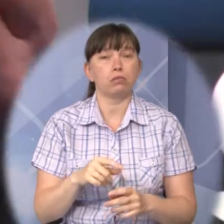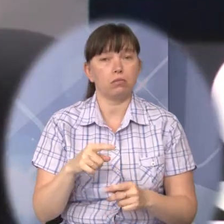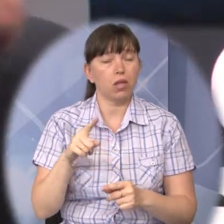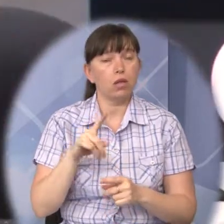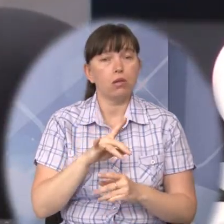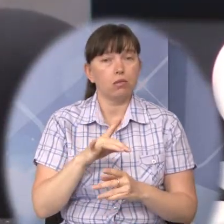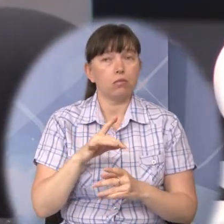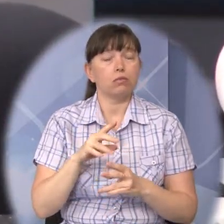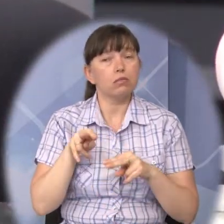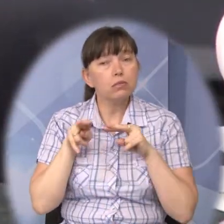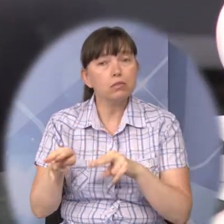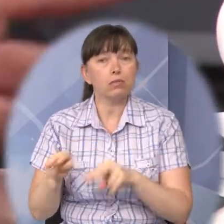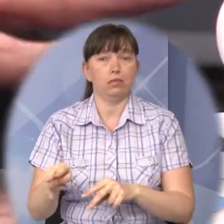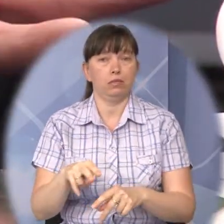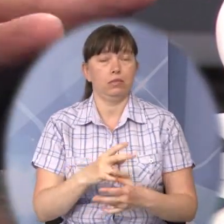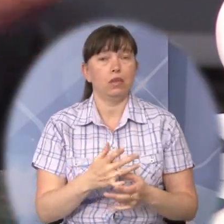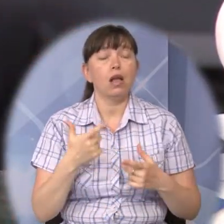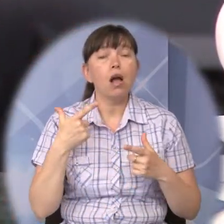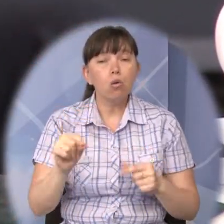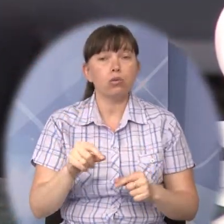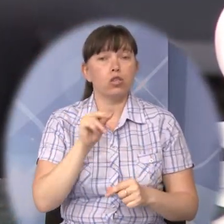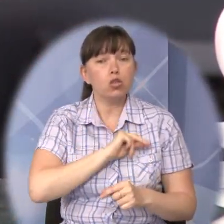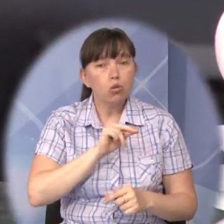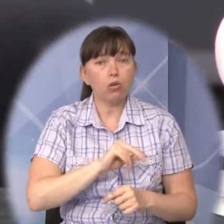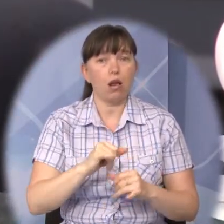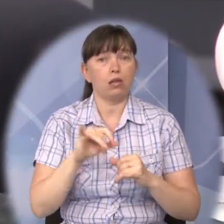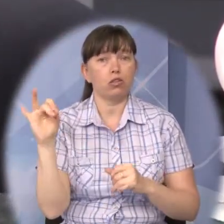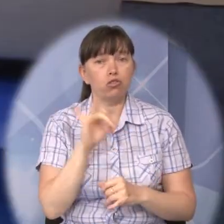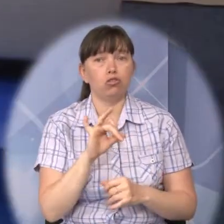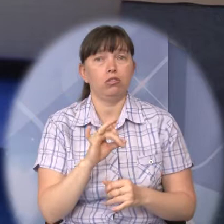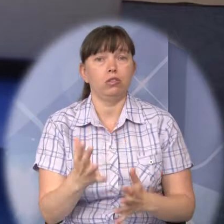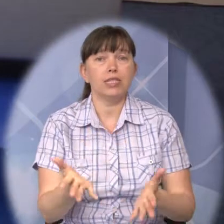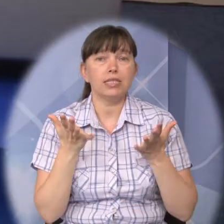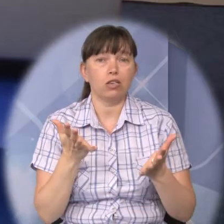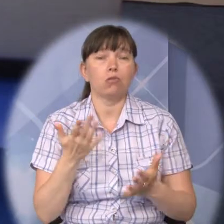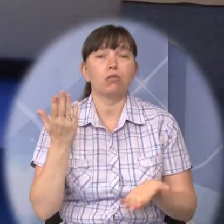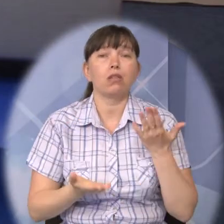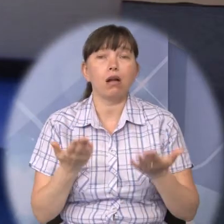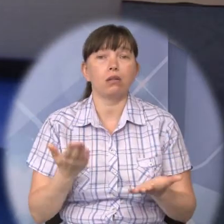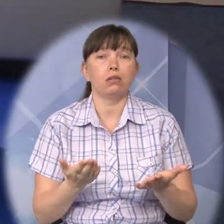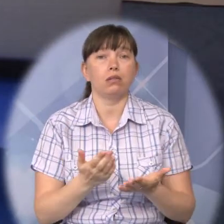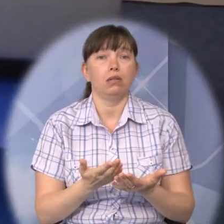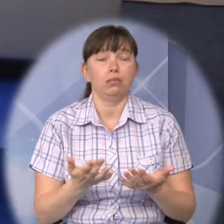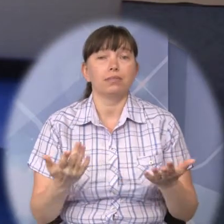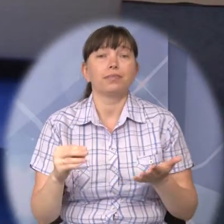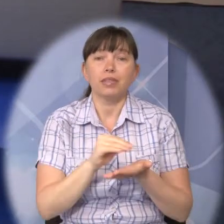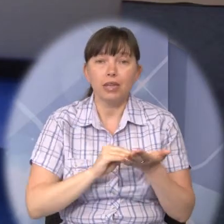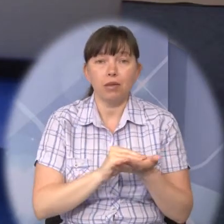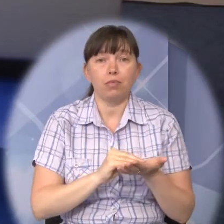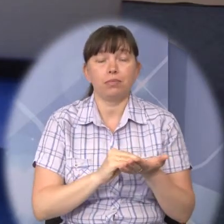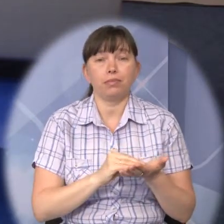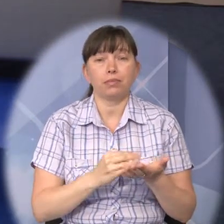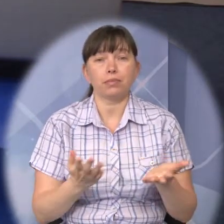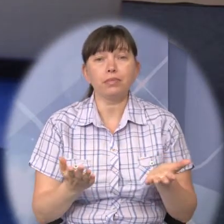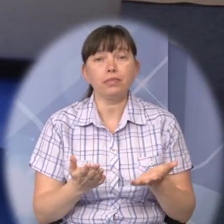bine echilibrat, unde se lucrează și sigur dacă iarăși